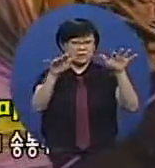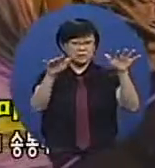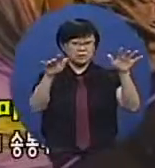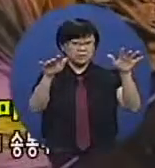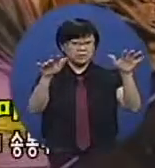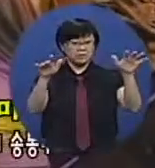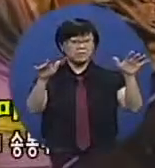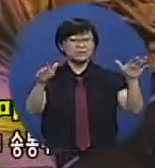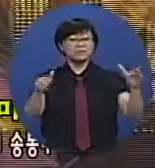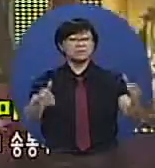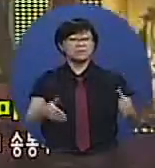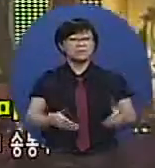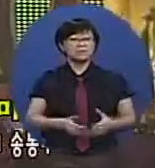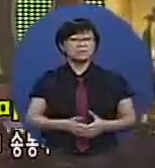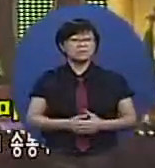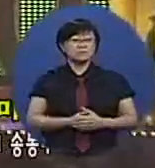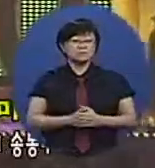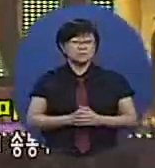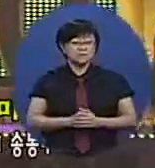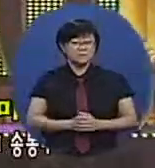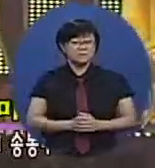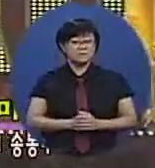허공에 번져